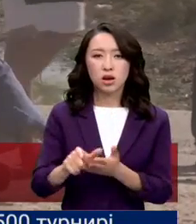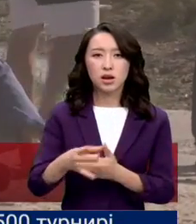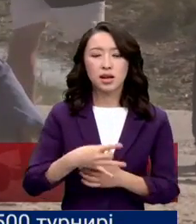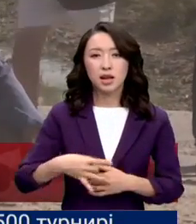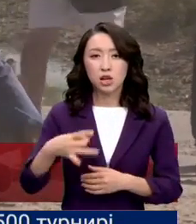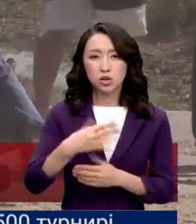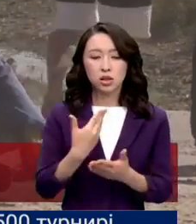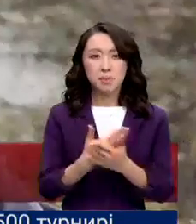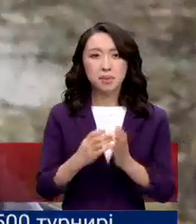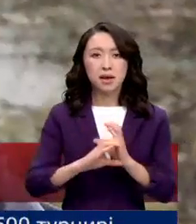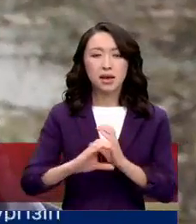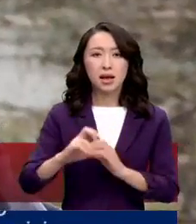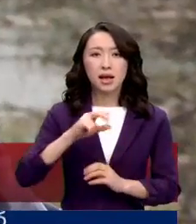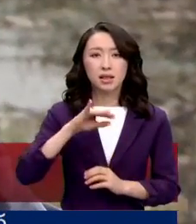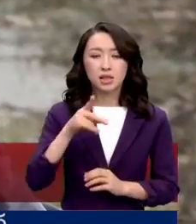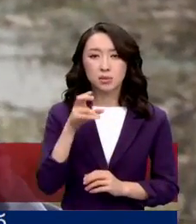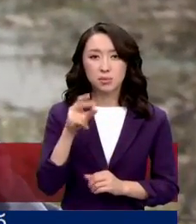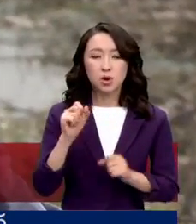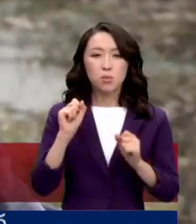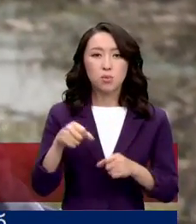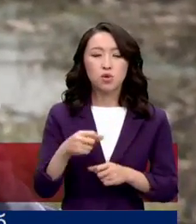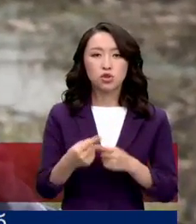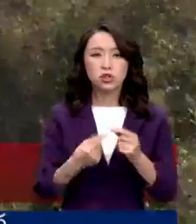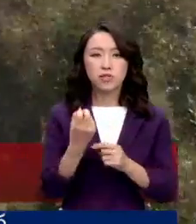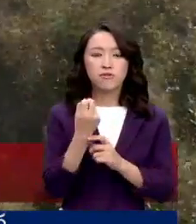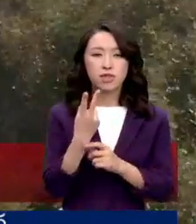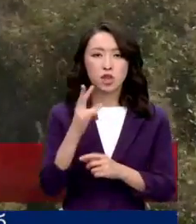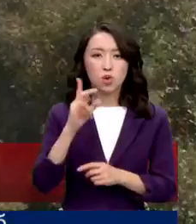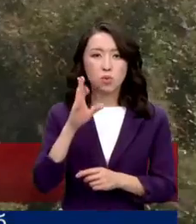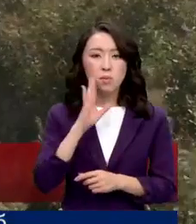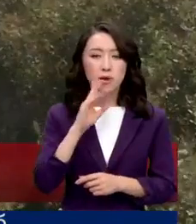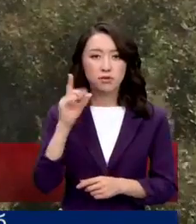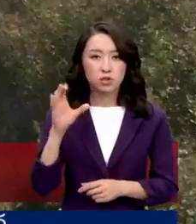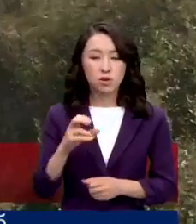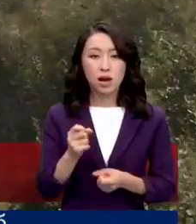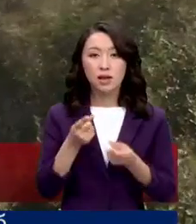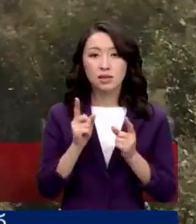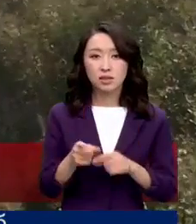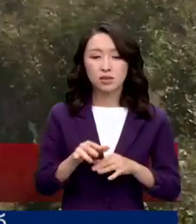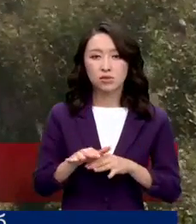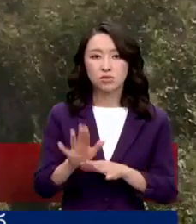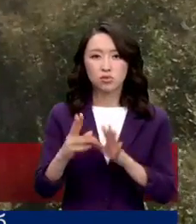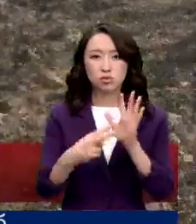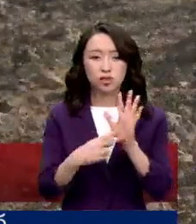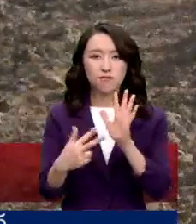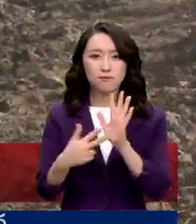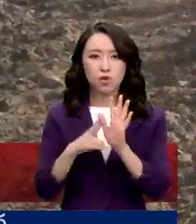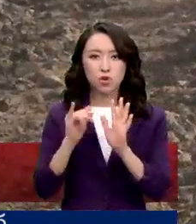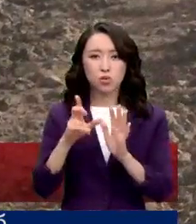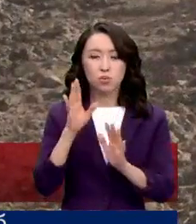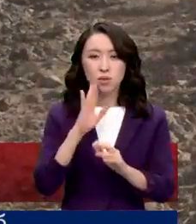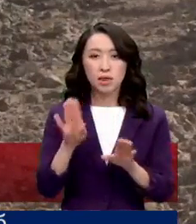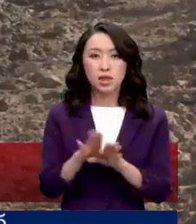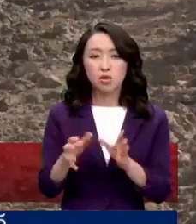К примеру, канал имени Алтынбекова может пропускать 12 кубометров воды в секунду, а на деле идет лишь 7-8 кубометров. При